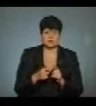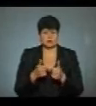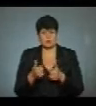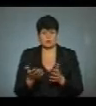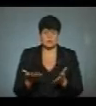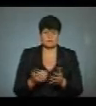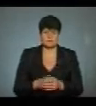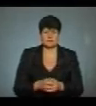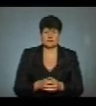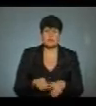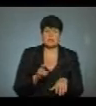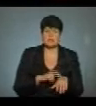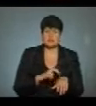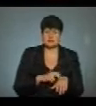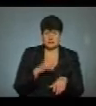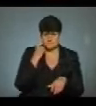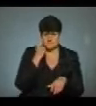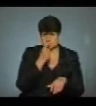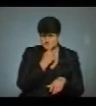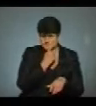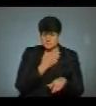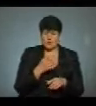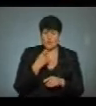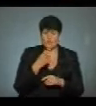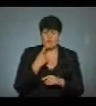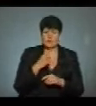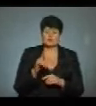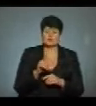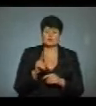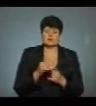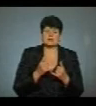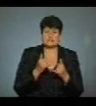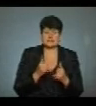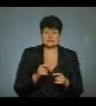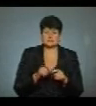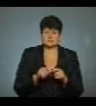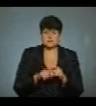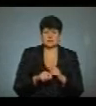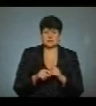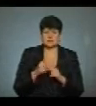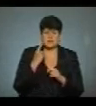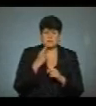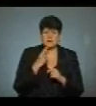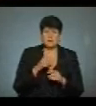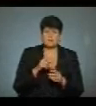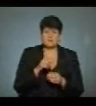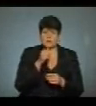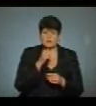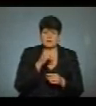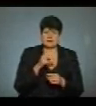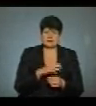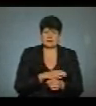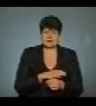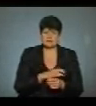добре. Лікарка-офтальмологиня діагностичного центру Наталія Гловацька розповіла, що для діагностики глаукоми, окрім вимірювання внутрішнього очного